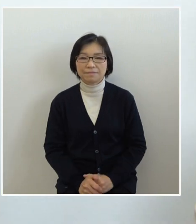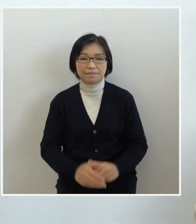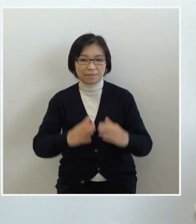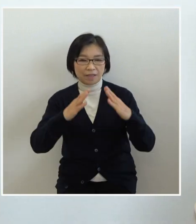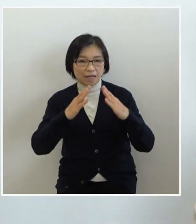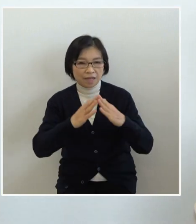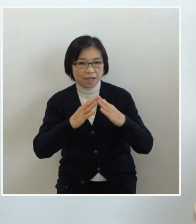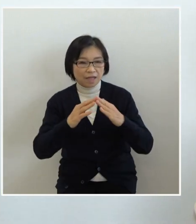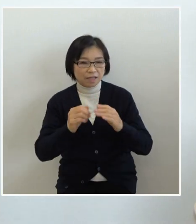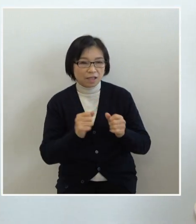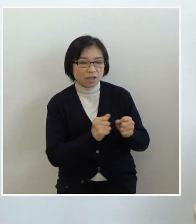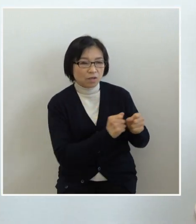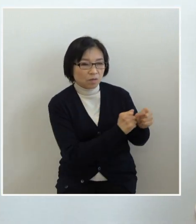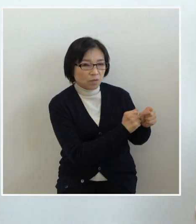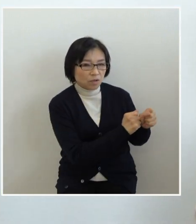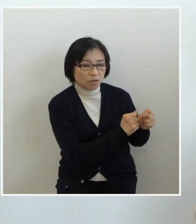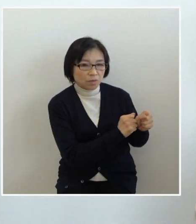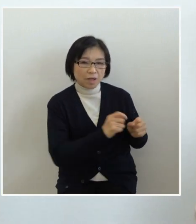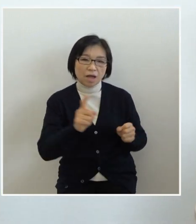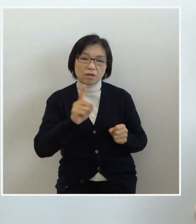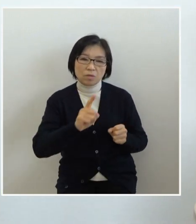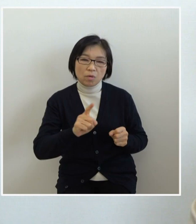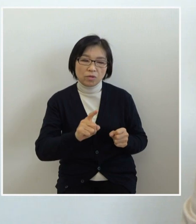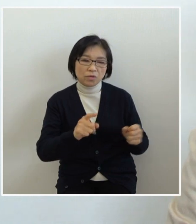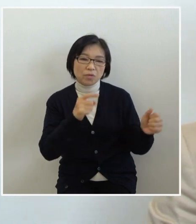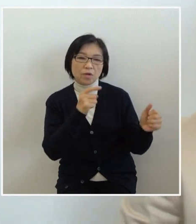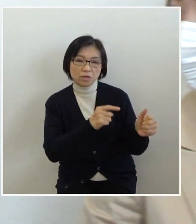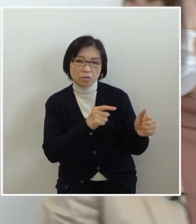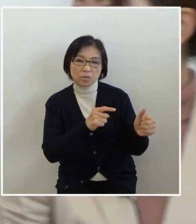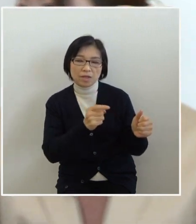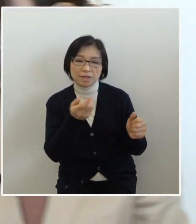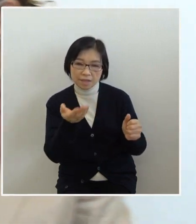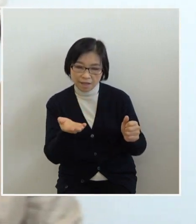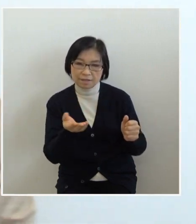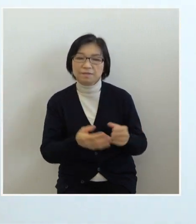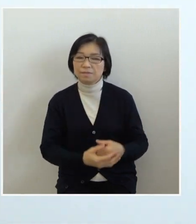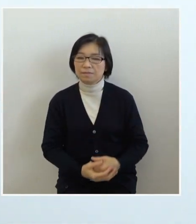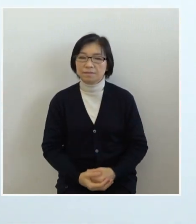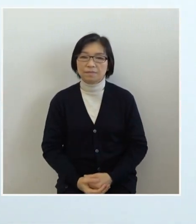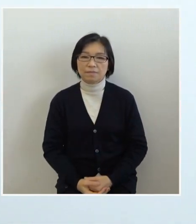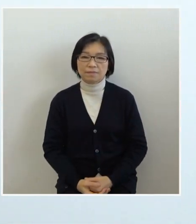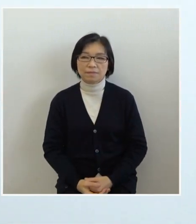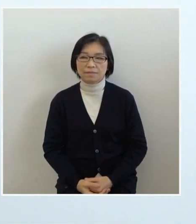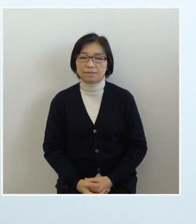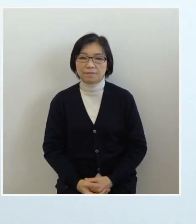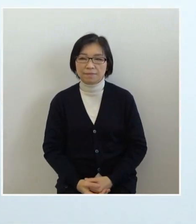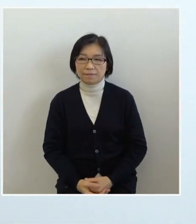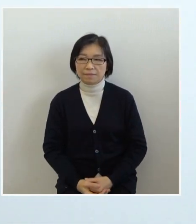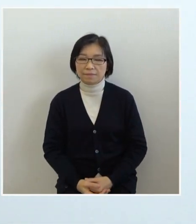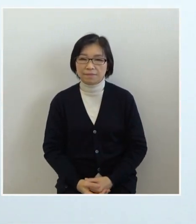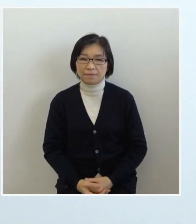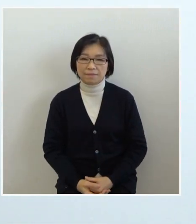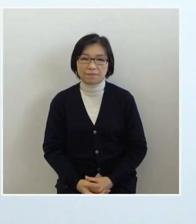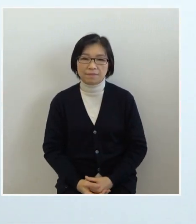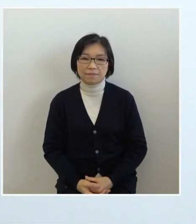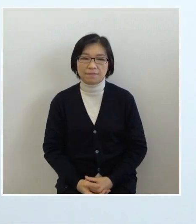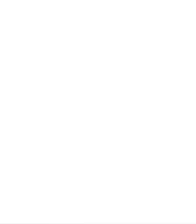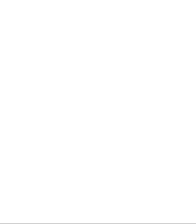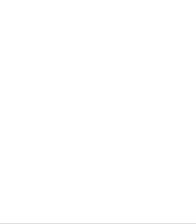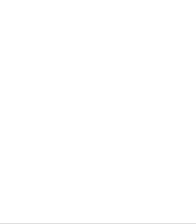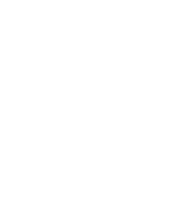引きこもりとはどういった方たちのことを指すのでしょうか。 はい、